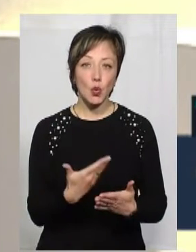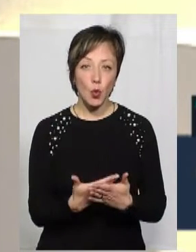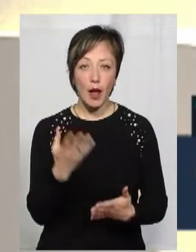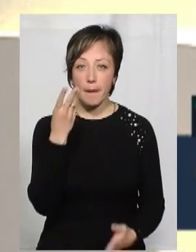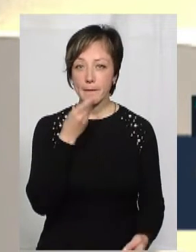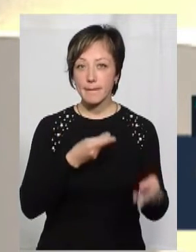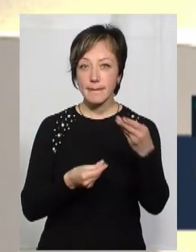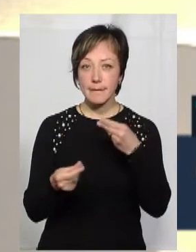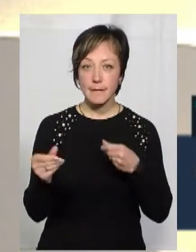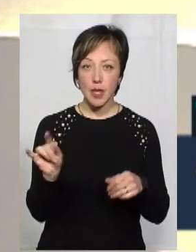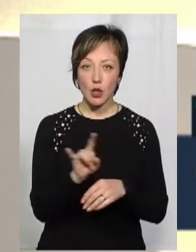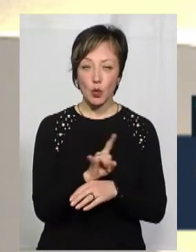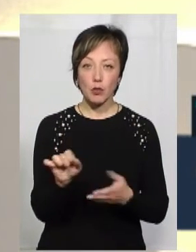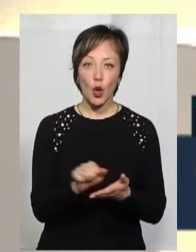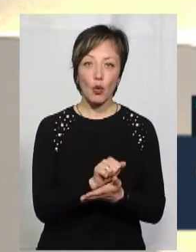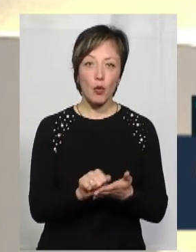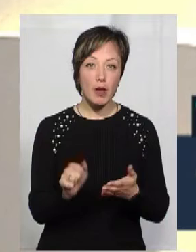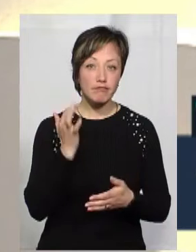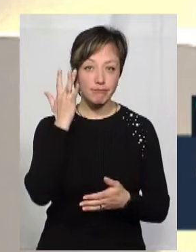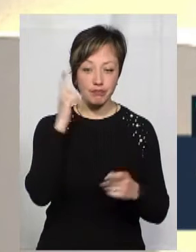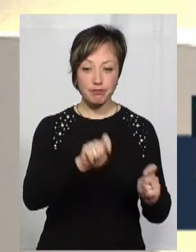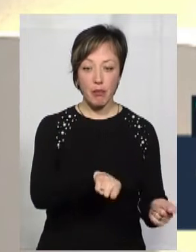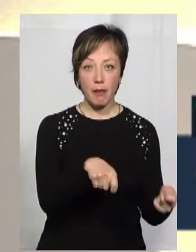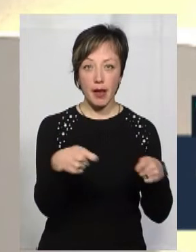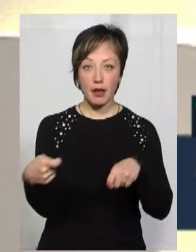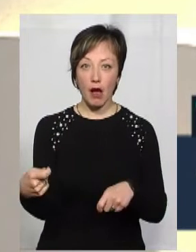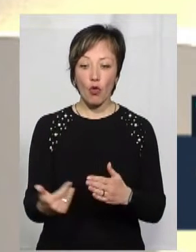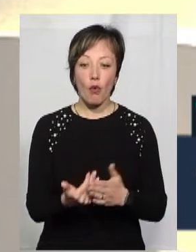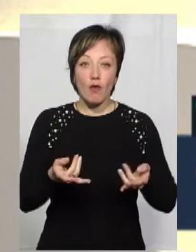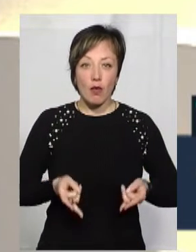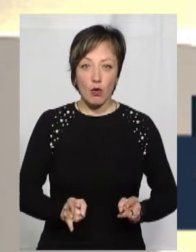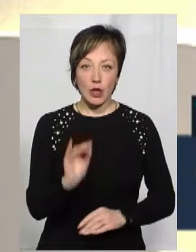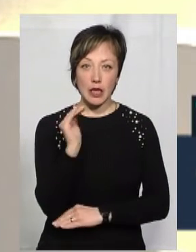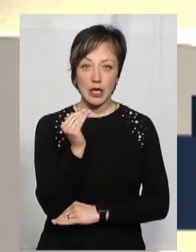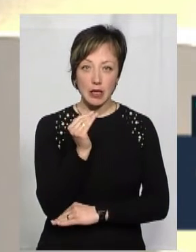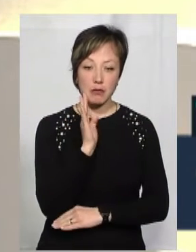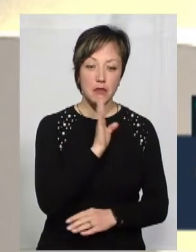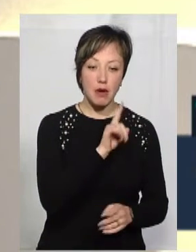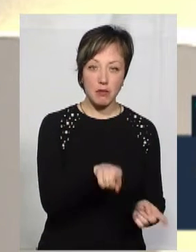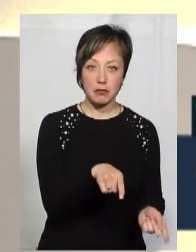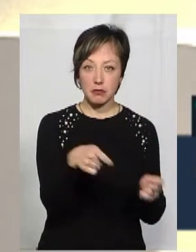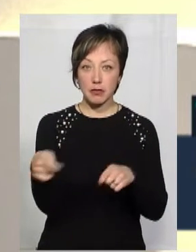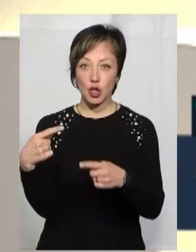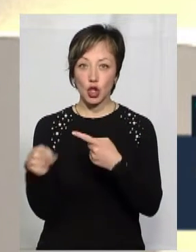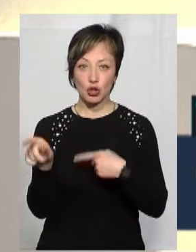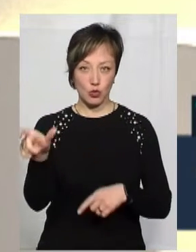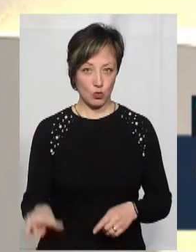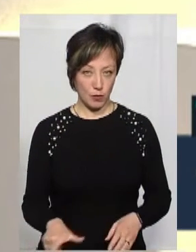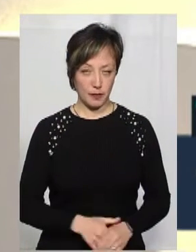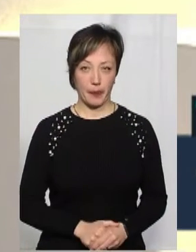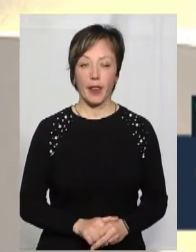у підробці документів з метою передачі новонародженої дитини від біологічної матері іншій